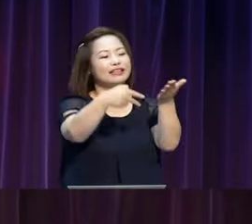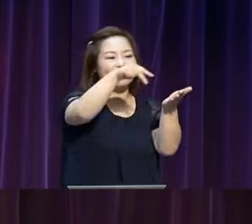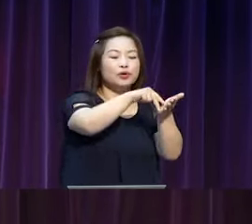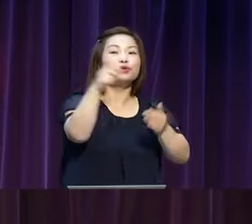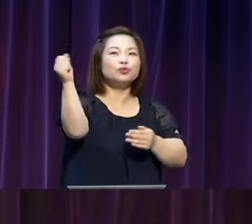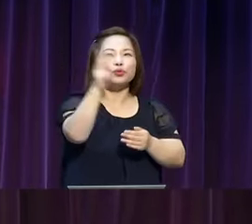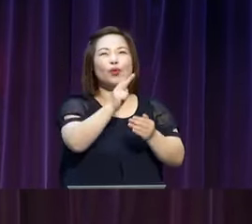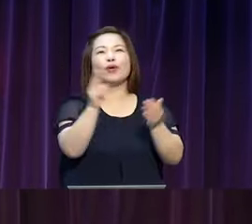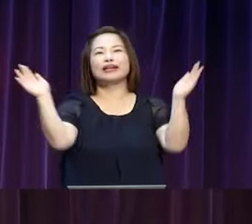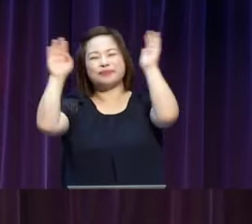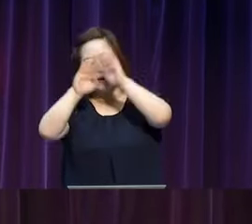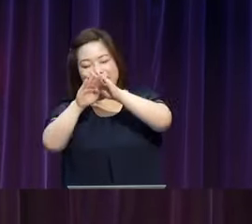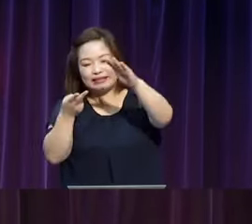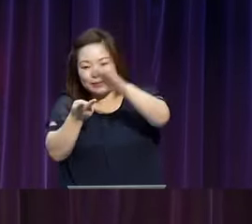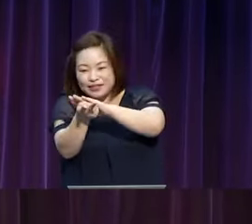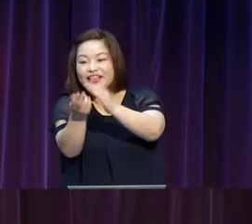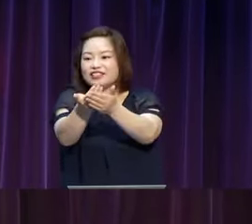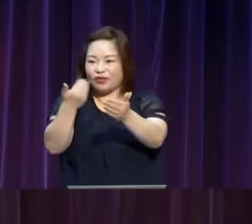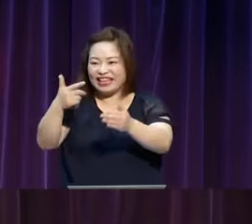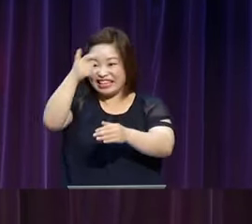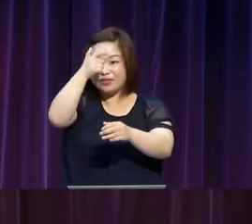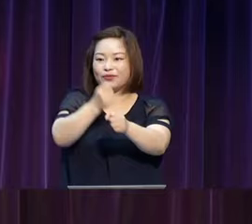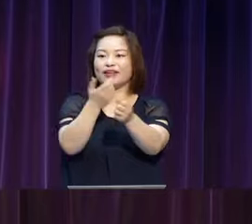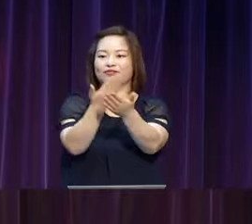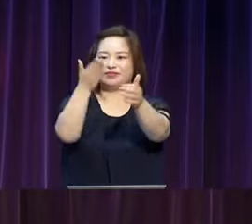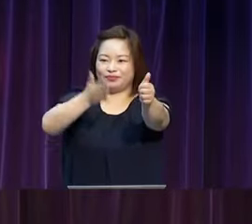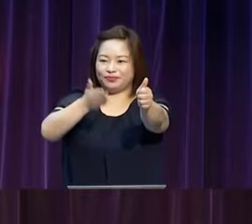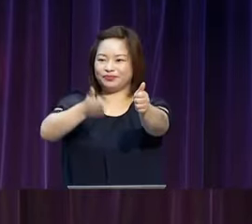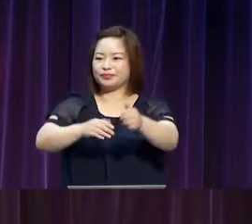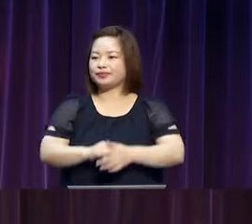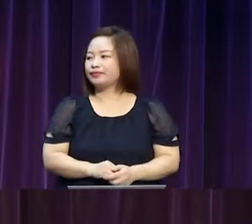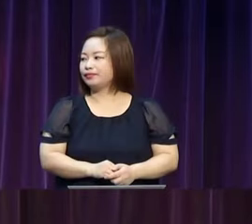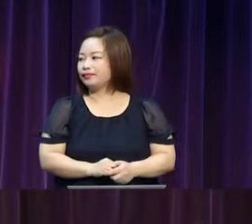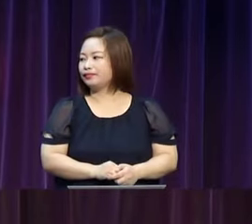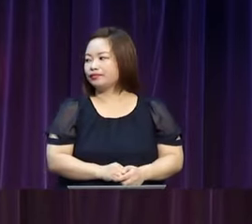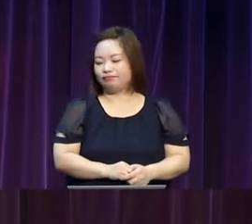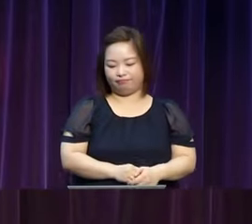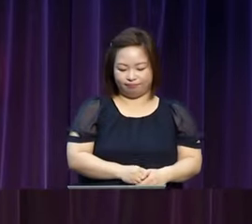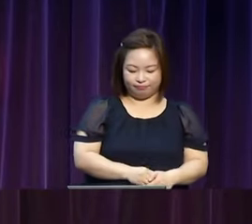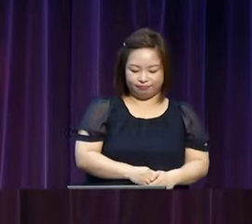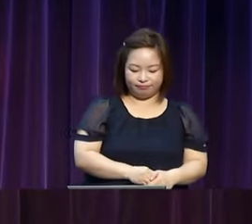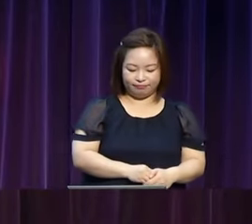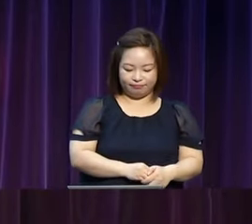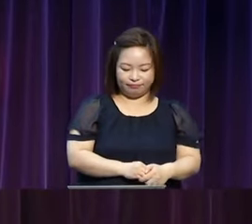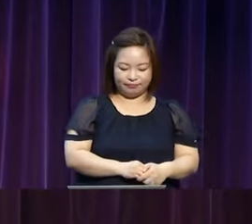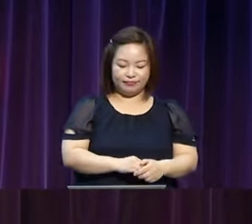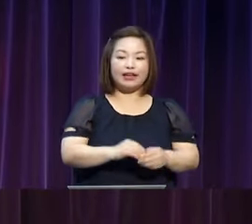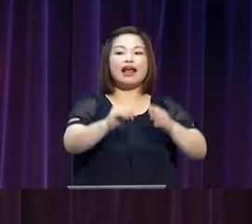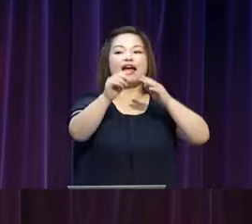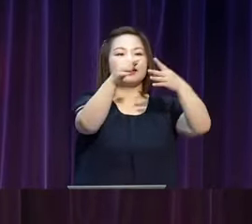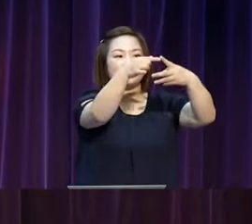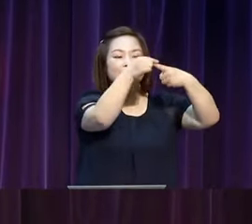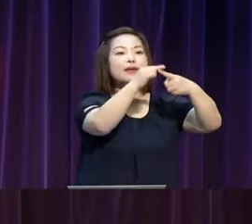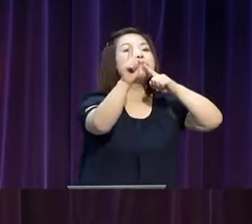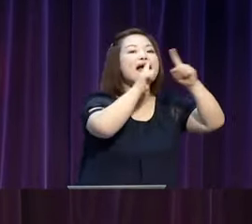잠자기 전에 이건 꼭 해야 됩니다. 그런데 말씀과 기도는 이건 개인적인